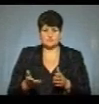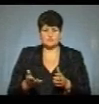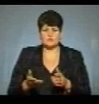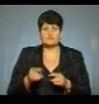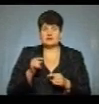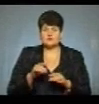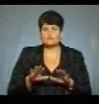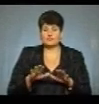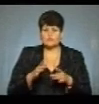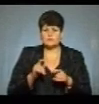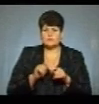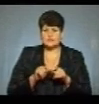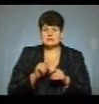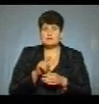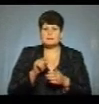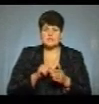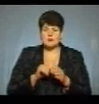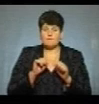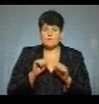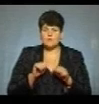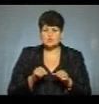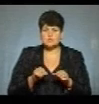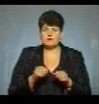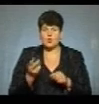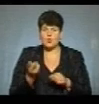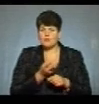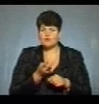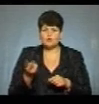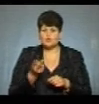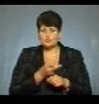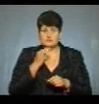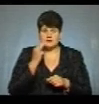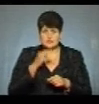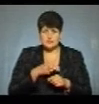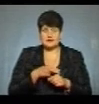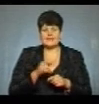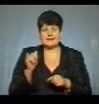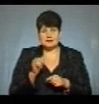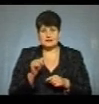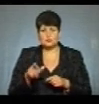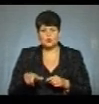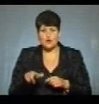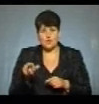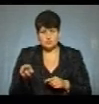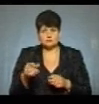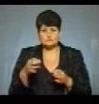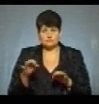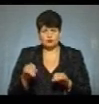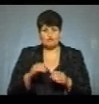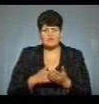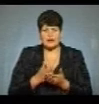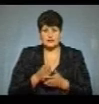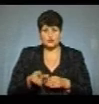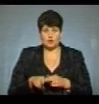випадку досліджується питання можливої обоюдної вини і балансоутримувача дороги, який допустив таку якість